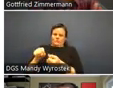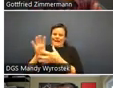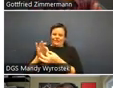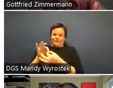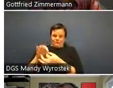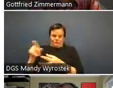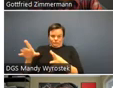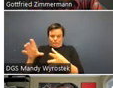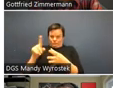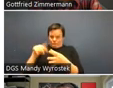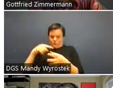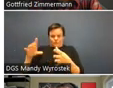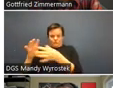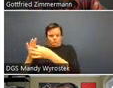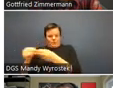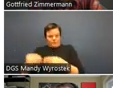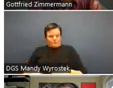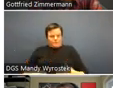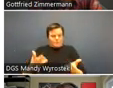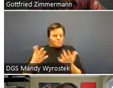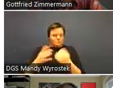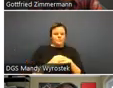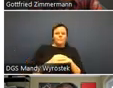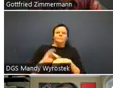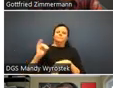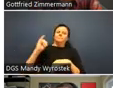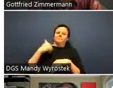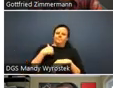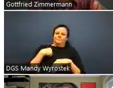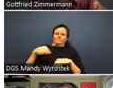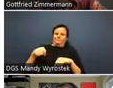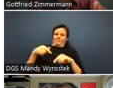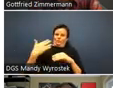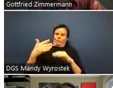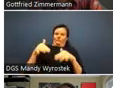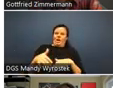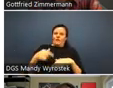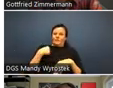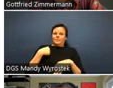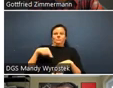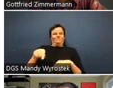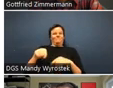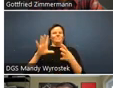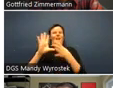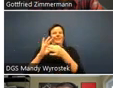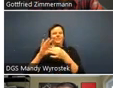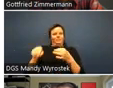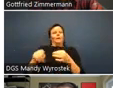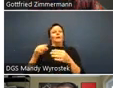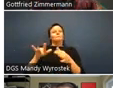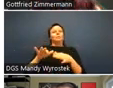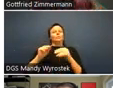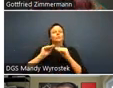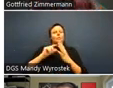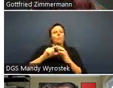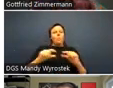mit ihrem Rohtext, also als URL. Es ist ein Kompromiss, aber ich denke, es ist tragbar. Alternativ könnte man auch natürlich